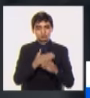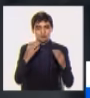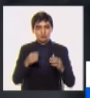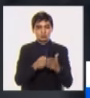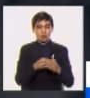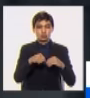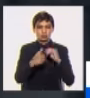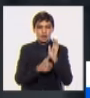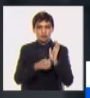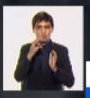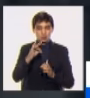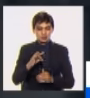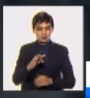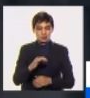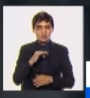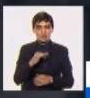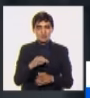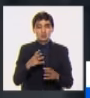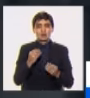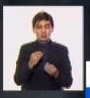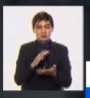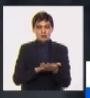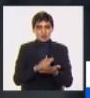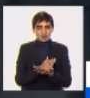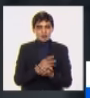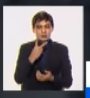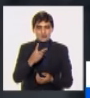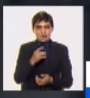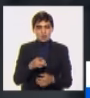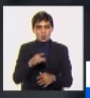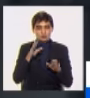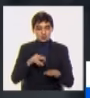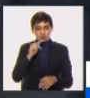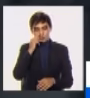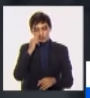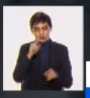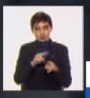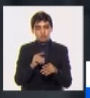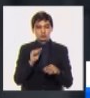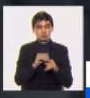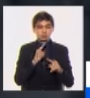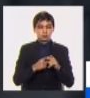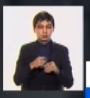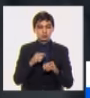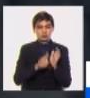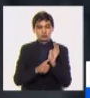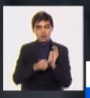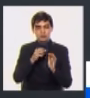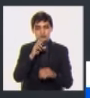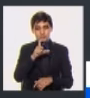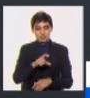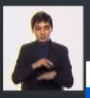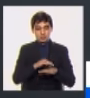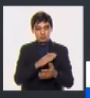16 процентов неутешительные цифры еще в 2 регионах в шымкенте прибавилось 60 пациентов